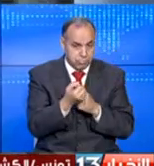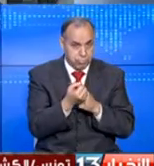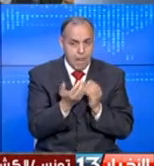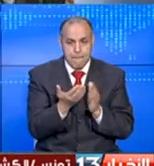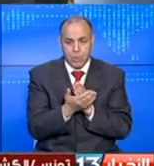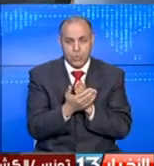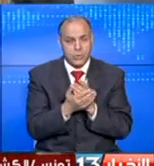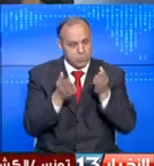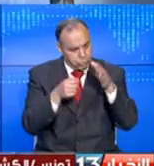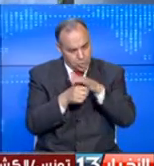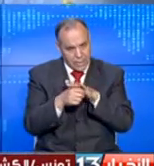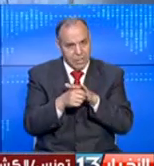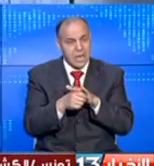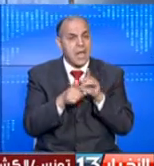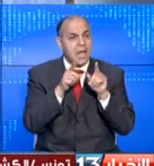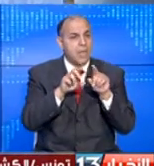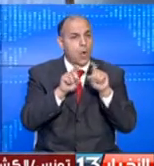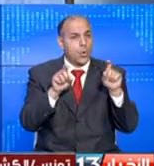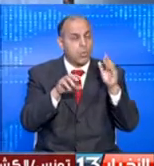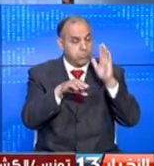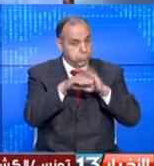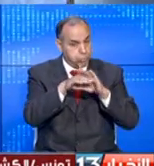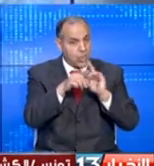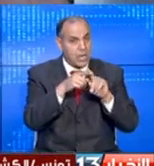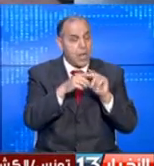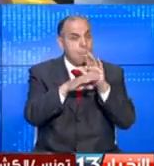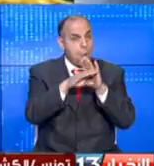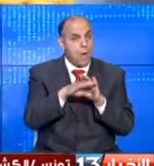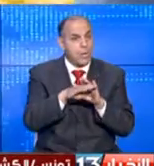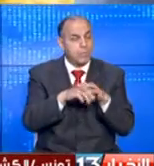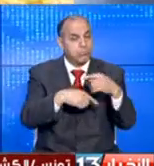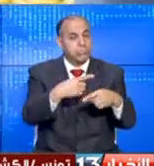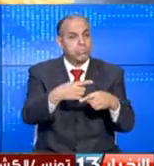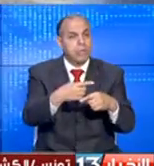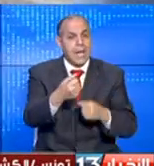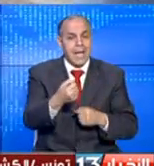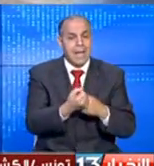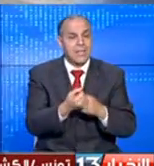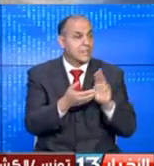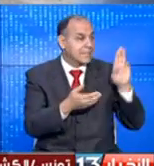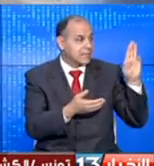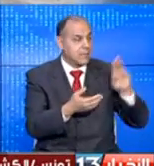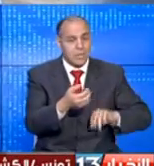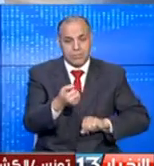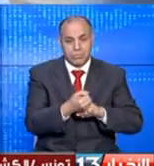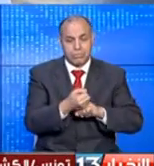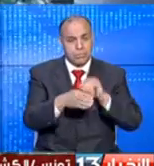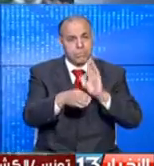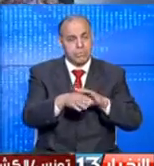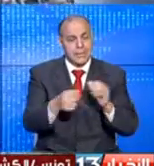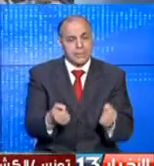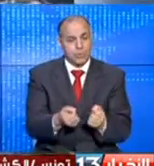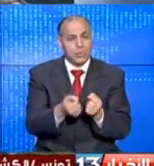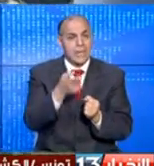ومشروع متكامل الجوانب بعنوان وعي، وهي محاولات دؤوبه من هذه المنظمه من اجل التوعيه